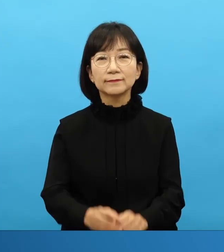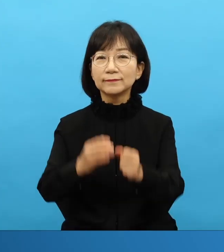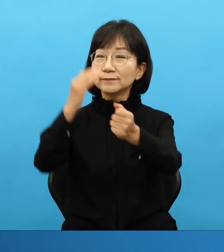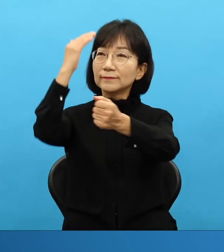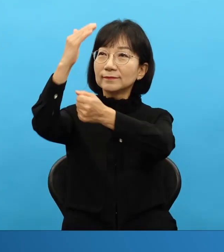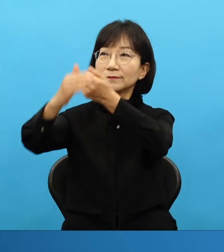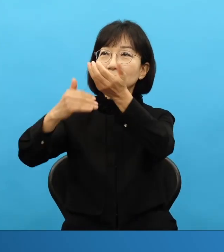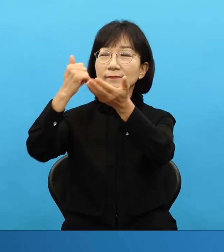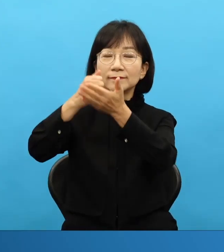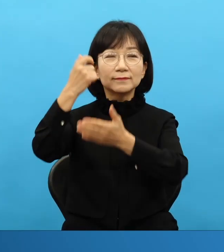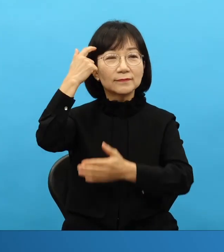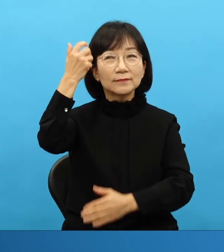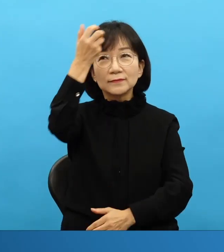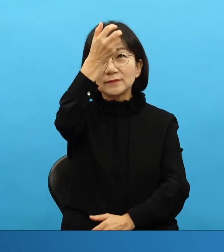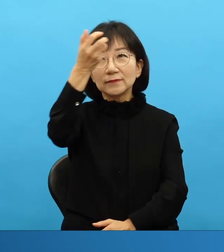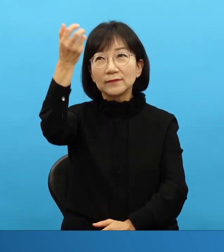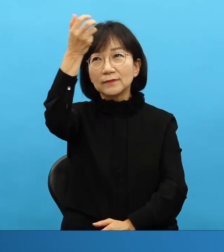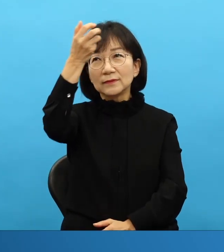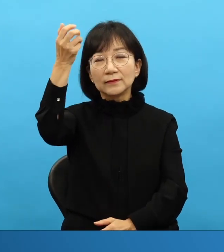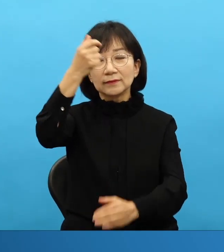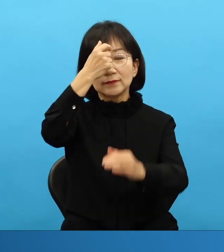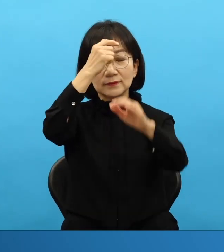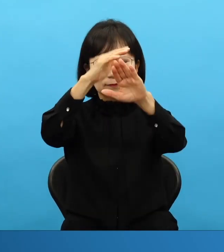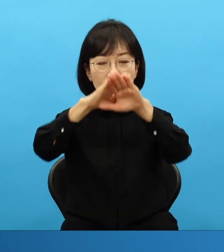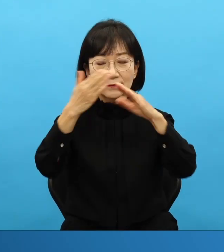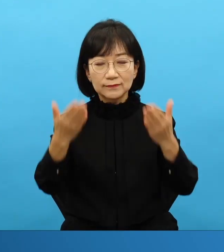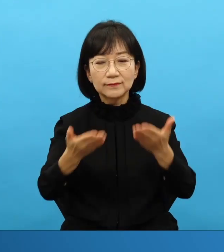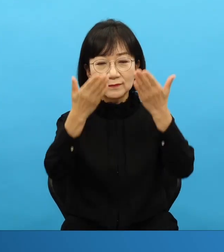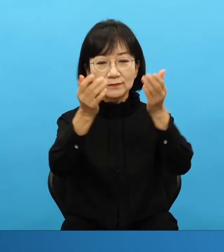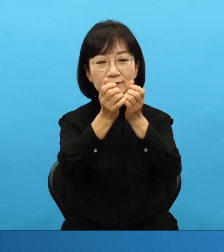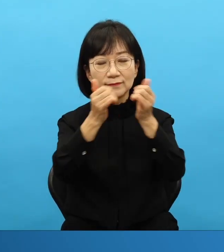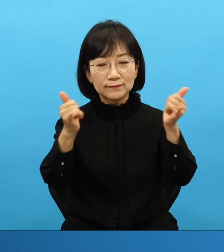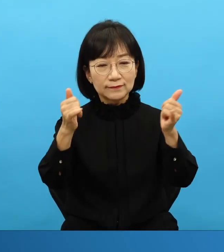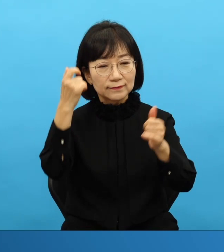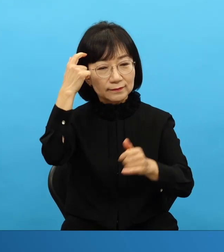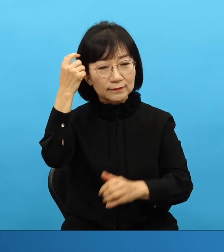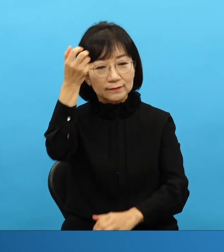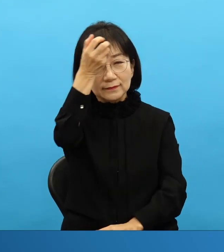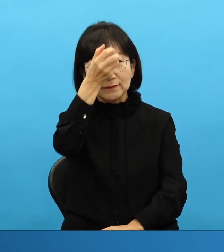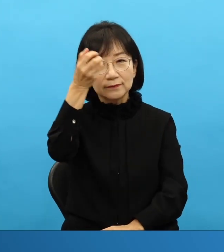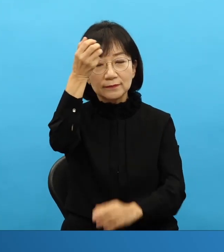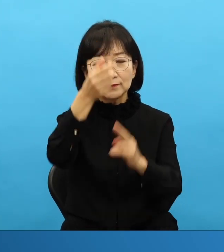하나님은 영이시니 예배하는 자가 영과 진리로 예배할지니라.